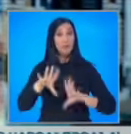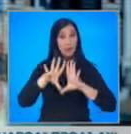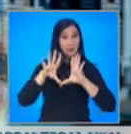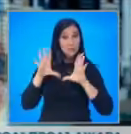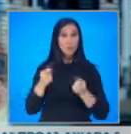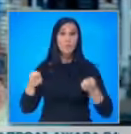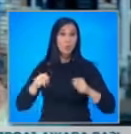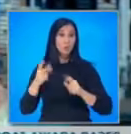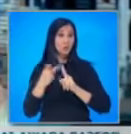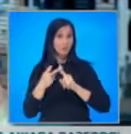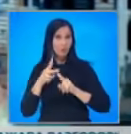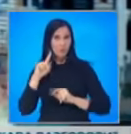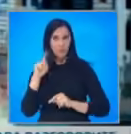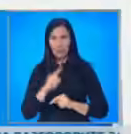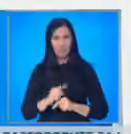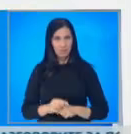нещо приключи на втория ден.